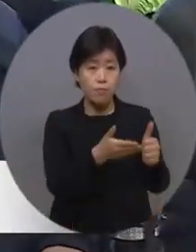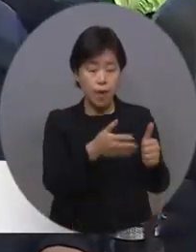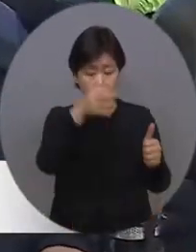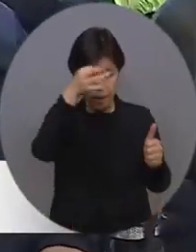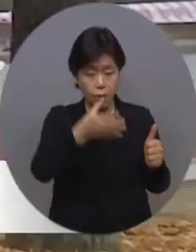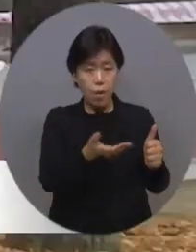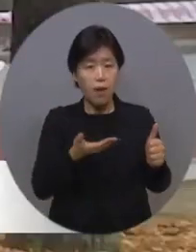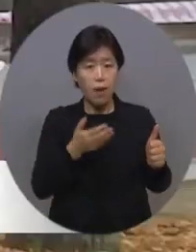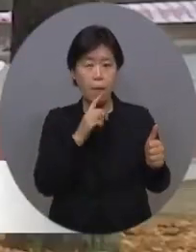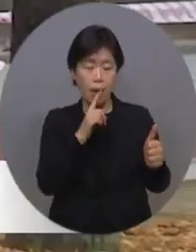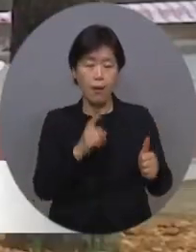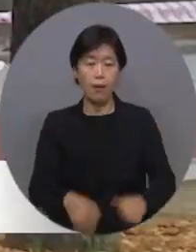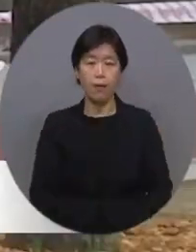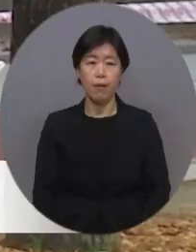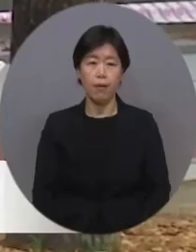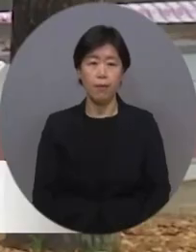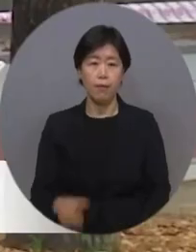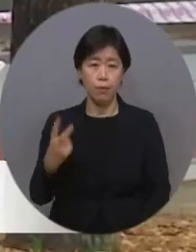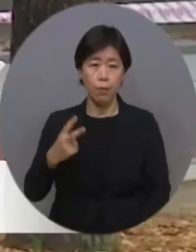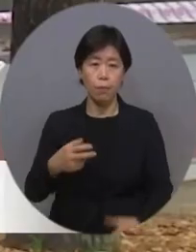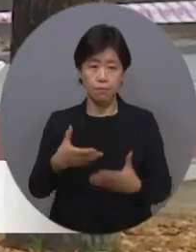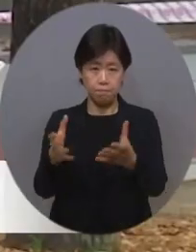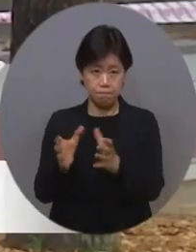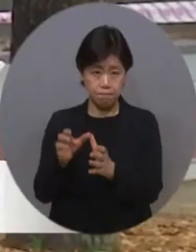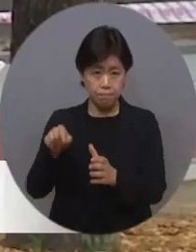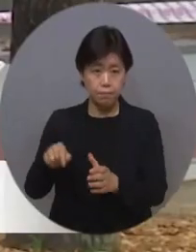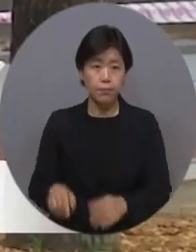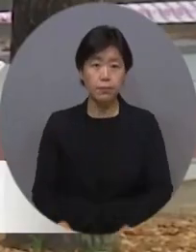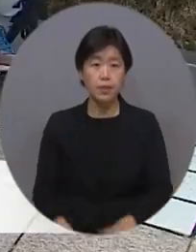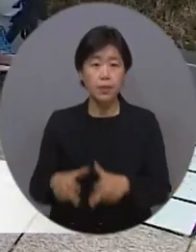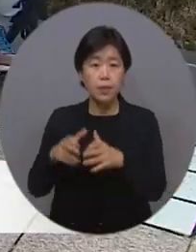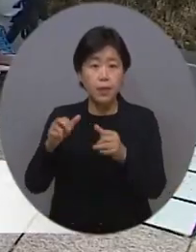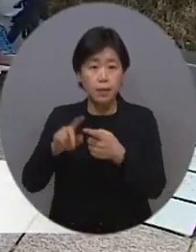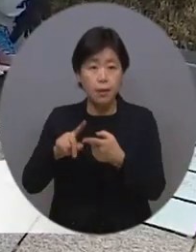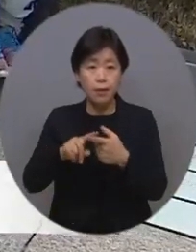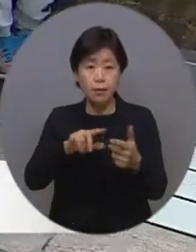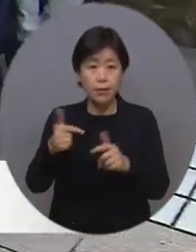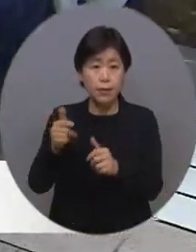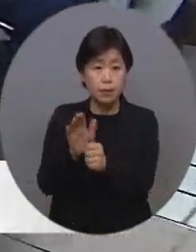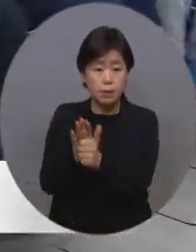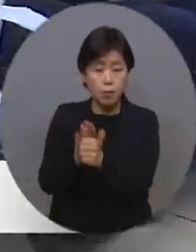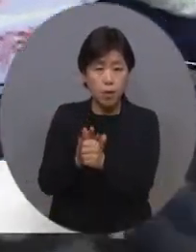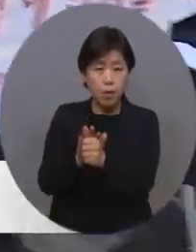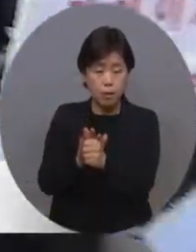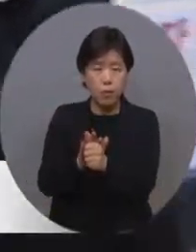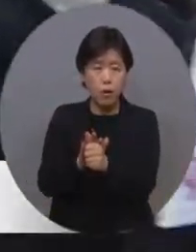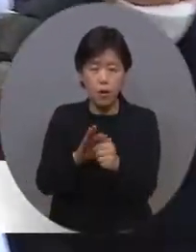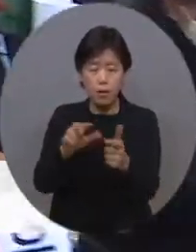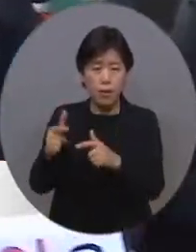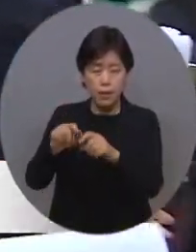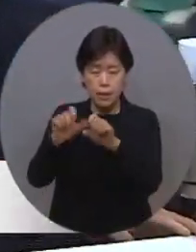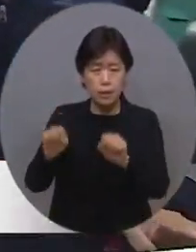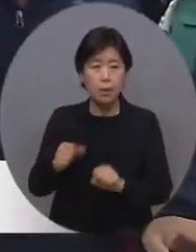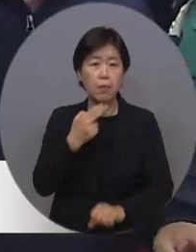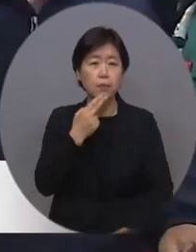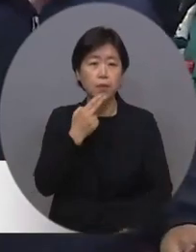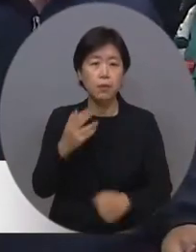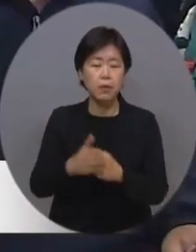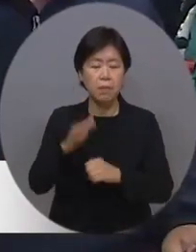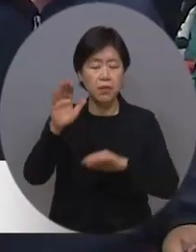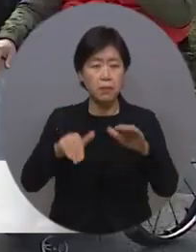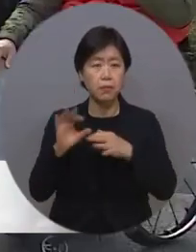요구했습니다. 또한 총연합회는 장애인들에 대한 지원체계가 갖추어져 있지 않아 차별을 당하고 있다며